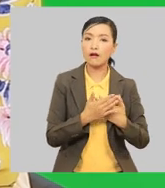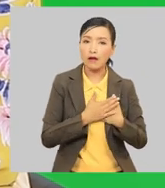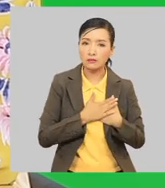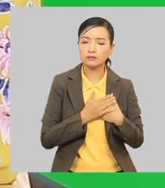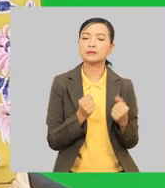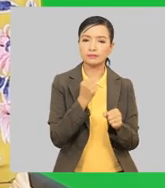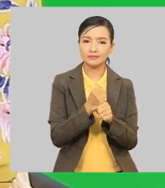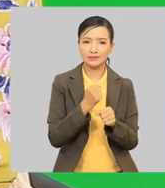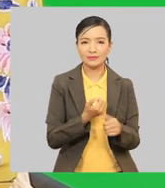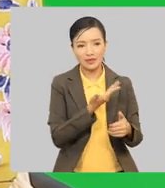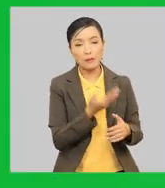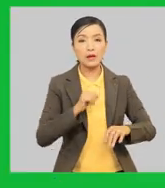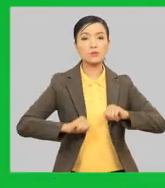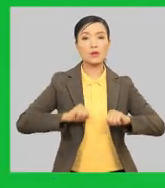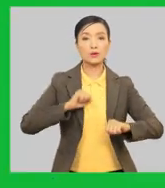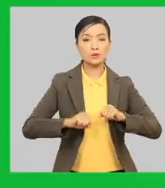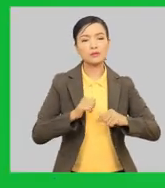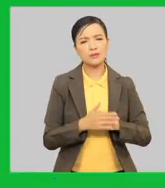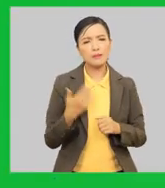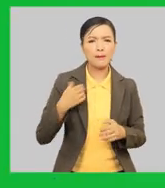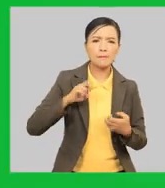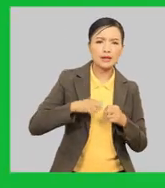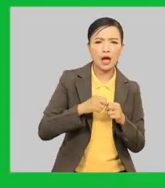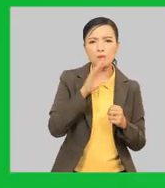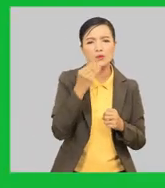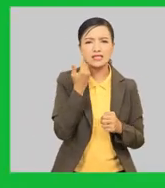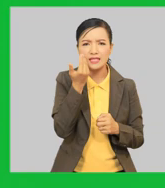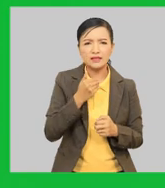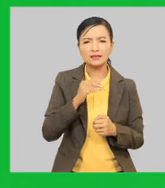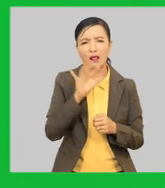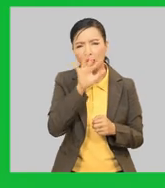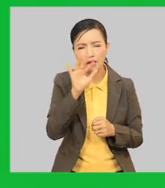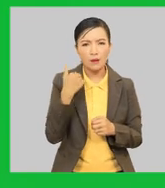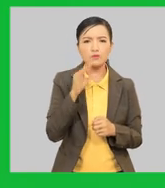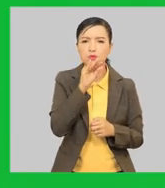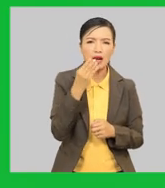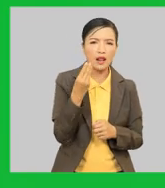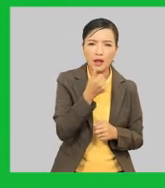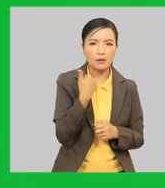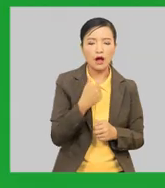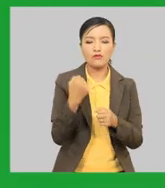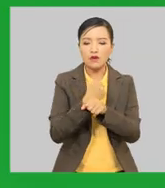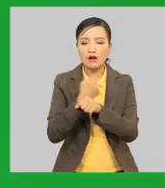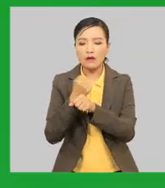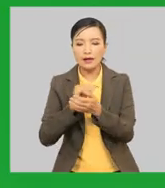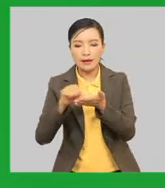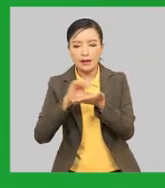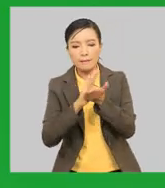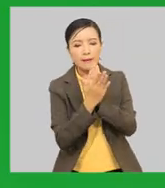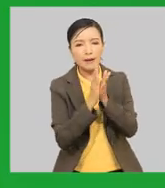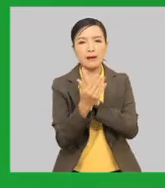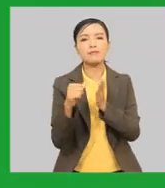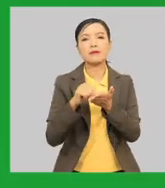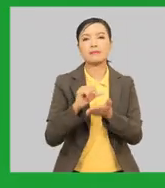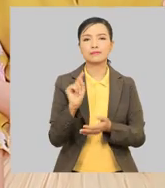ายามที่จะทำในสิ่งที่เขารัก ครับ ด้วยความที่เป็นเด็กวัยรุ่นอะไรเงี้ยค่ะก ็ อาจจะมีปัญหาพูดไม่ชัดบ้างพูดเร็วบ้างอะไรเงี้ยก็ค่อยมา